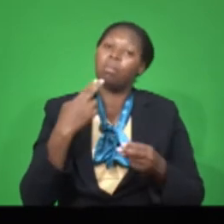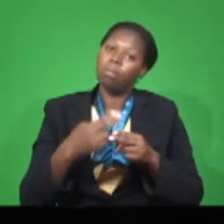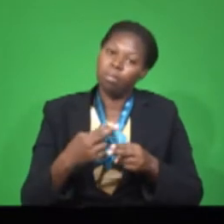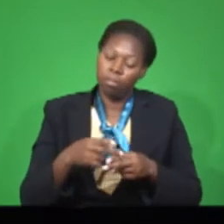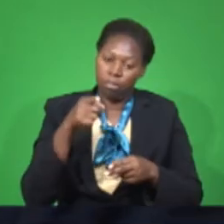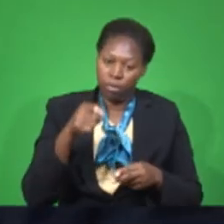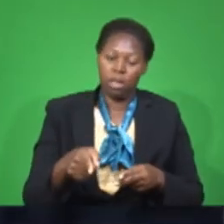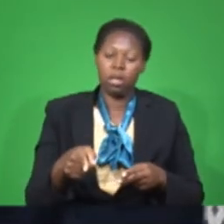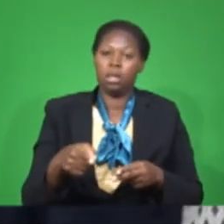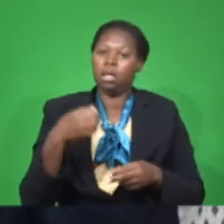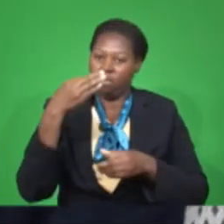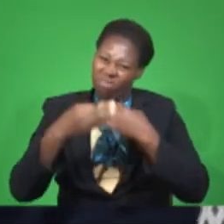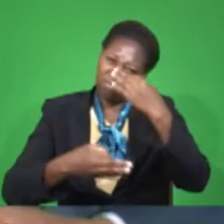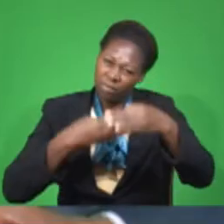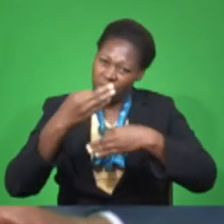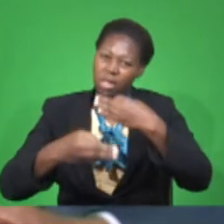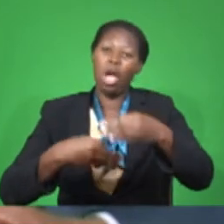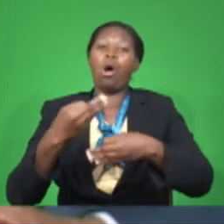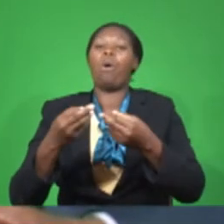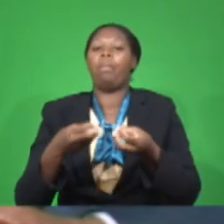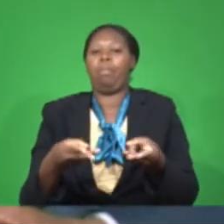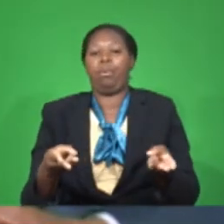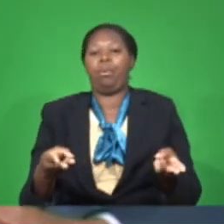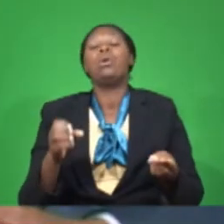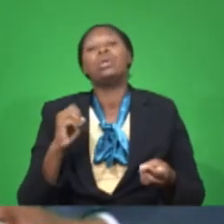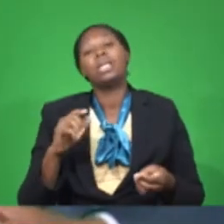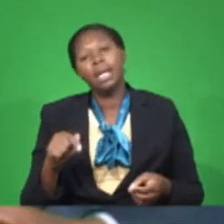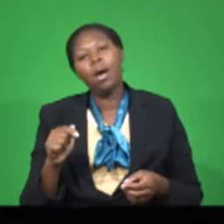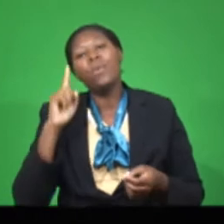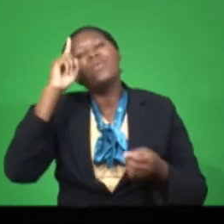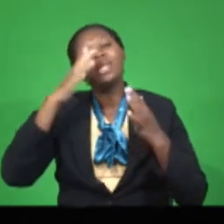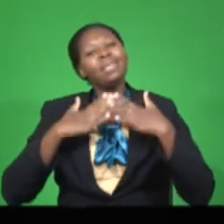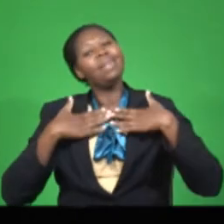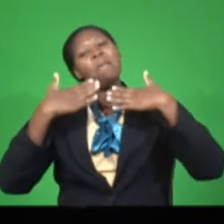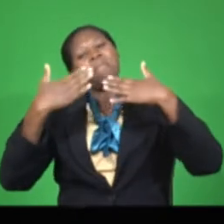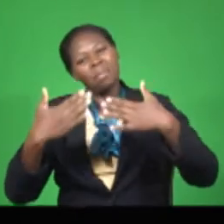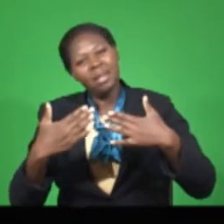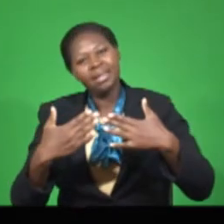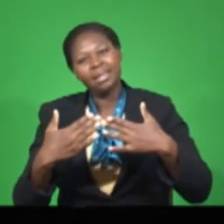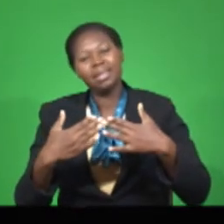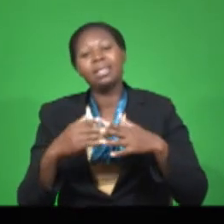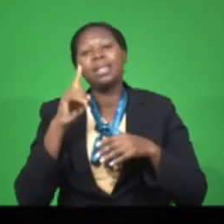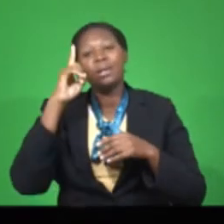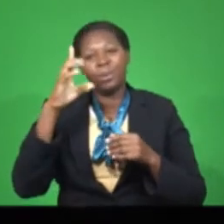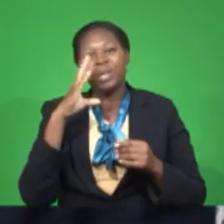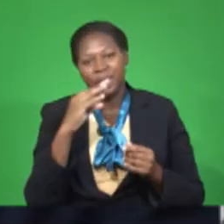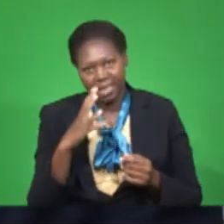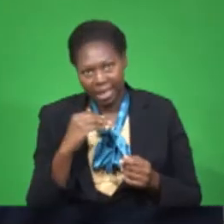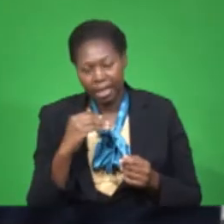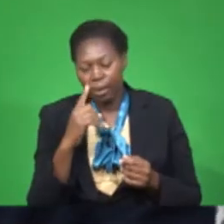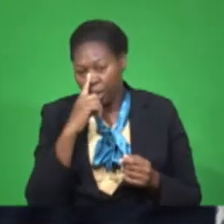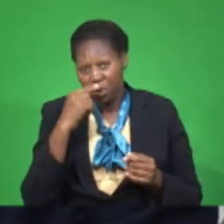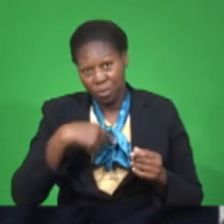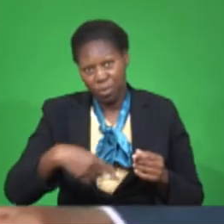anoshamisa, Kastori. Arikutiya. Mwari arikuti, kana uchinotsanangurira wa Israeli. Vakubvunza kuti ndiani